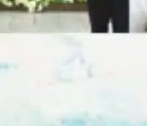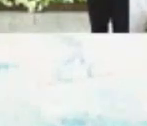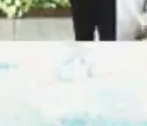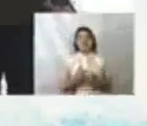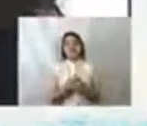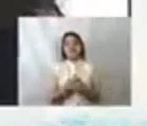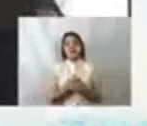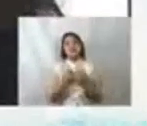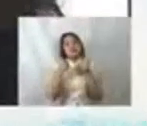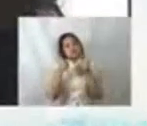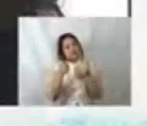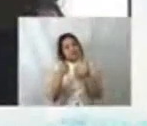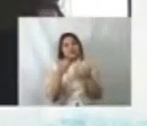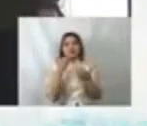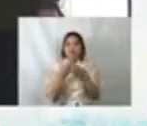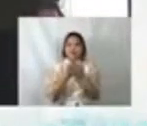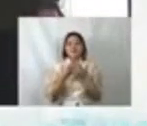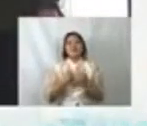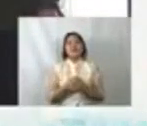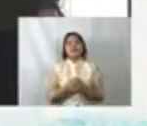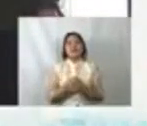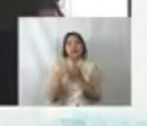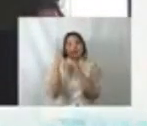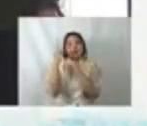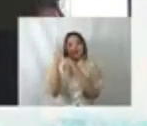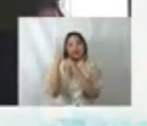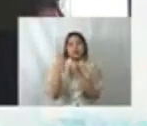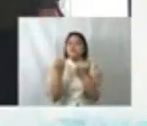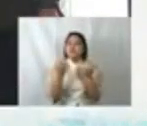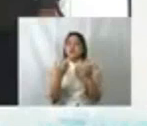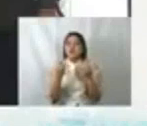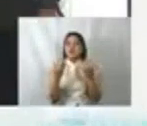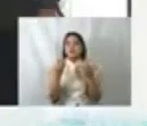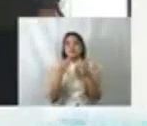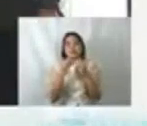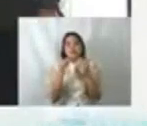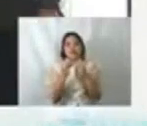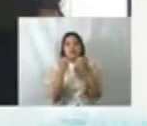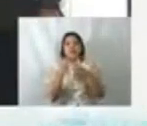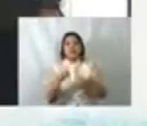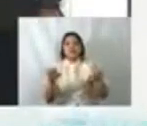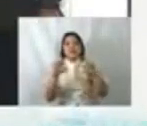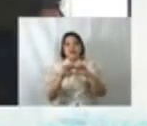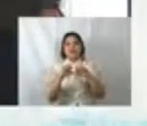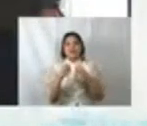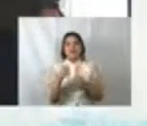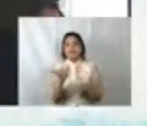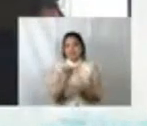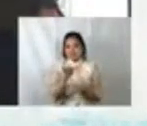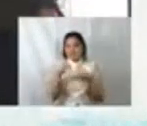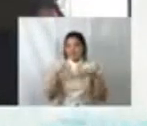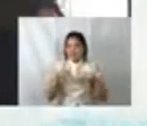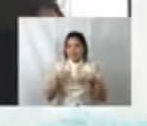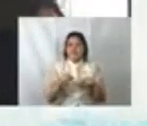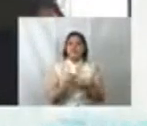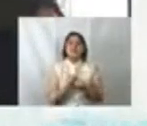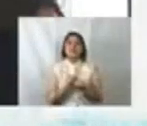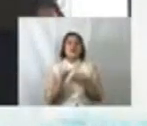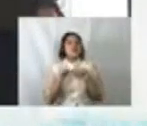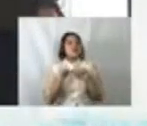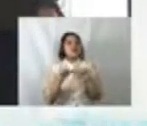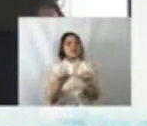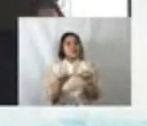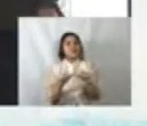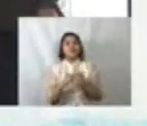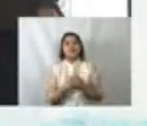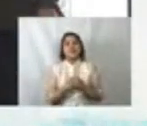well. And I hope that there will be many more events of this kind. Let us continue talking.